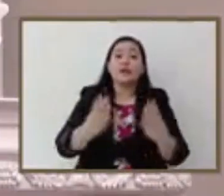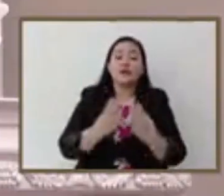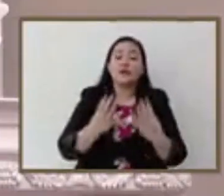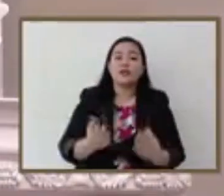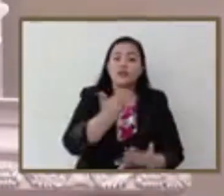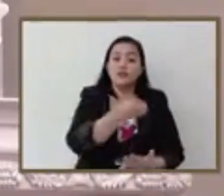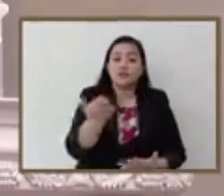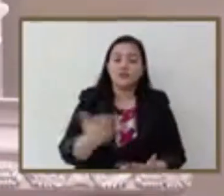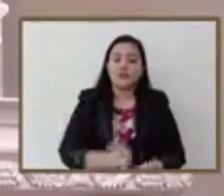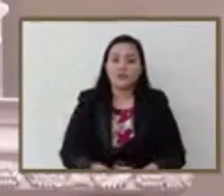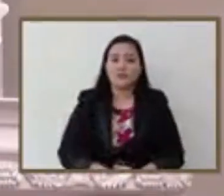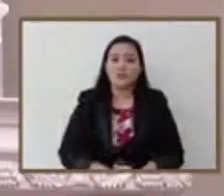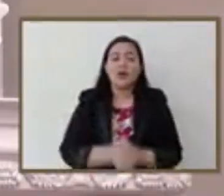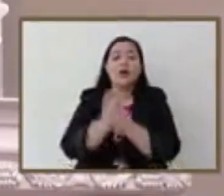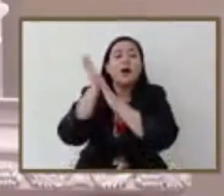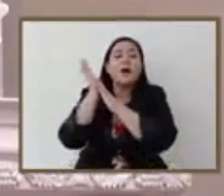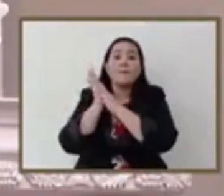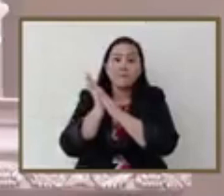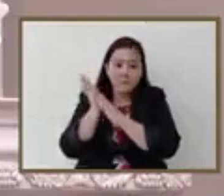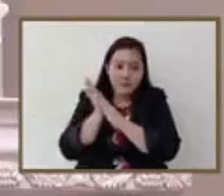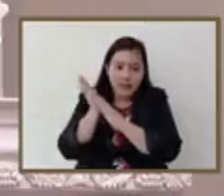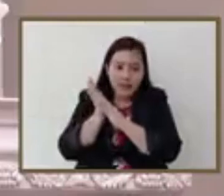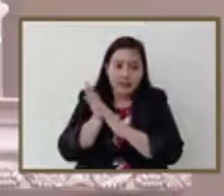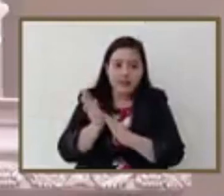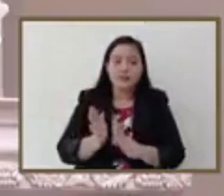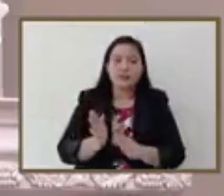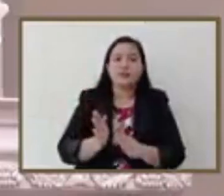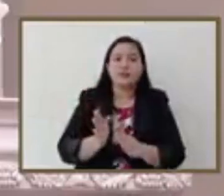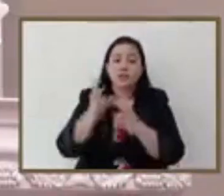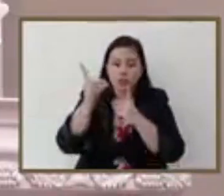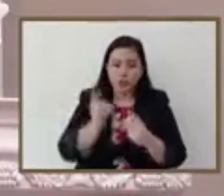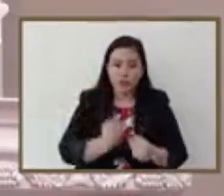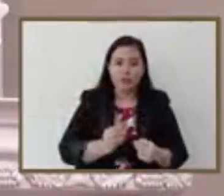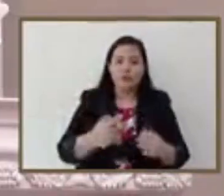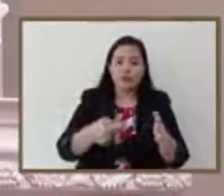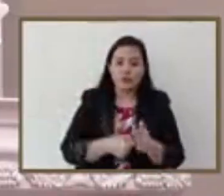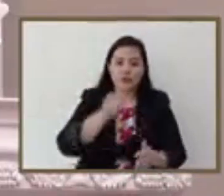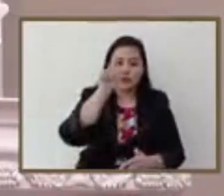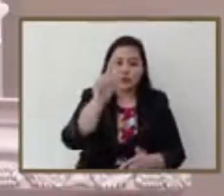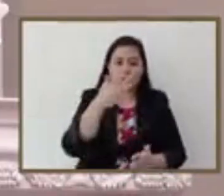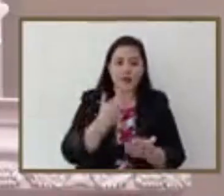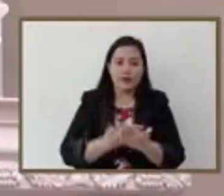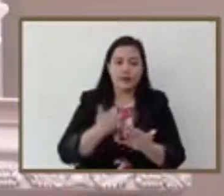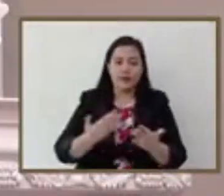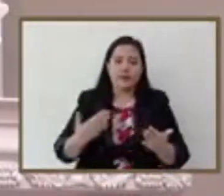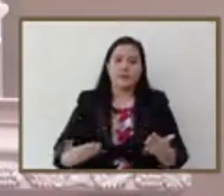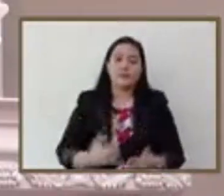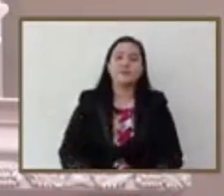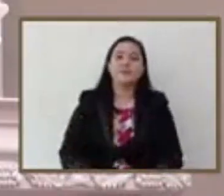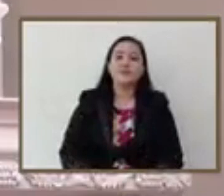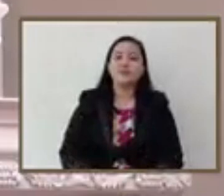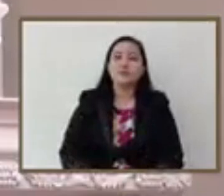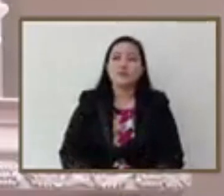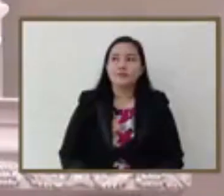na please, gawin niyo po ang isang bagay na ito. na kahit na